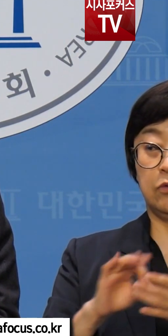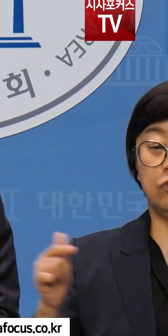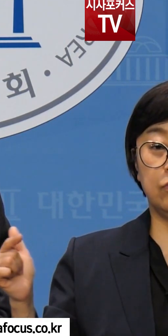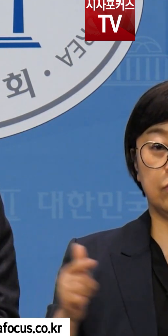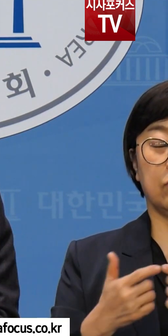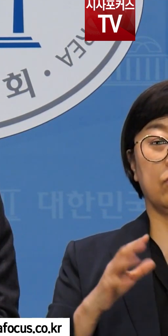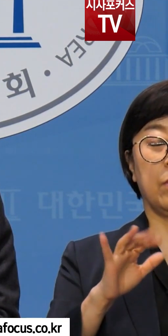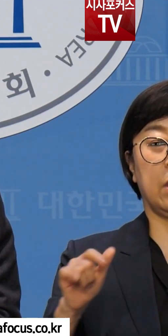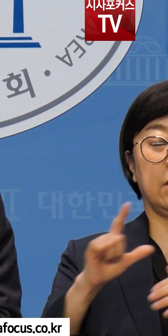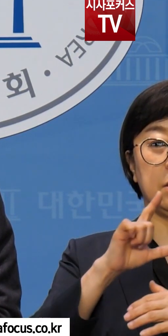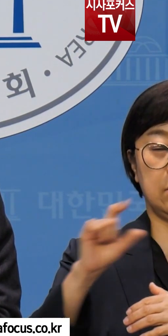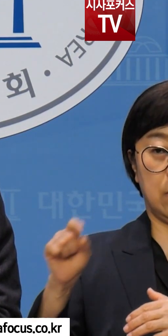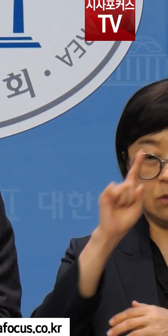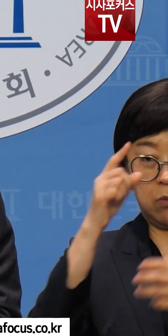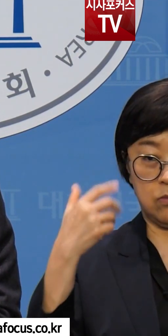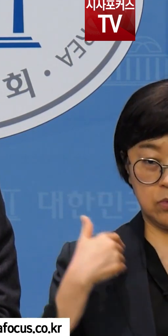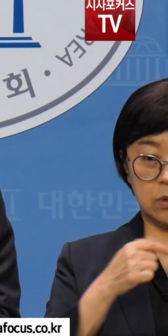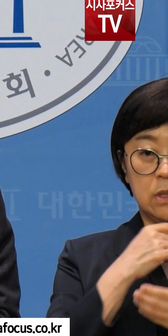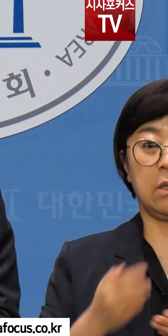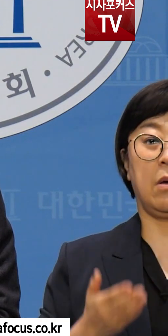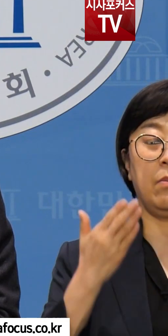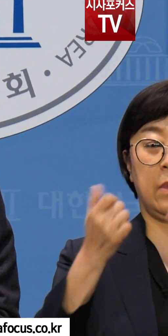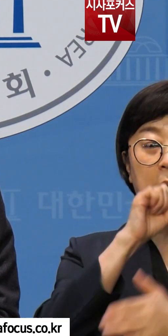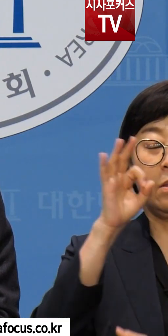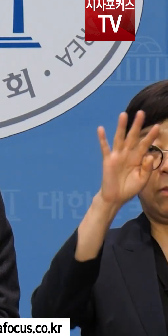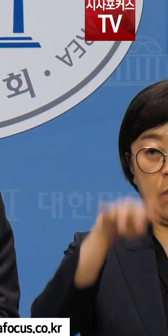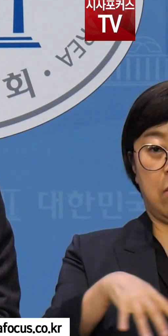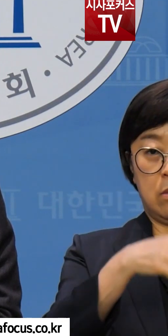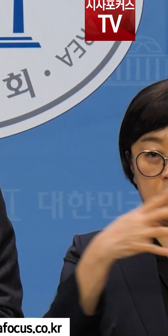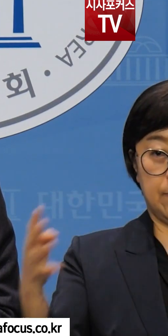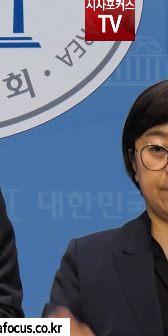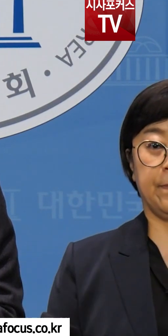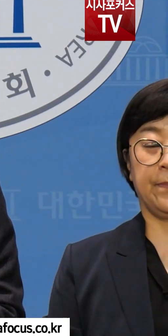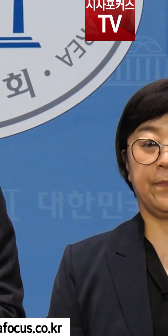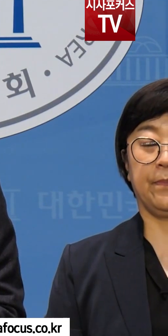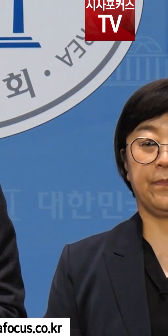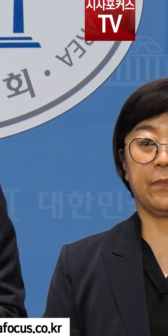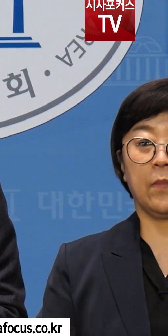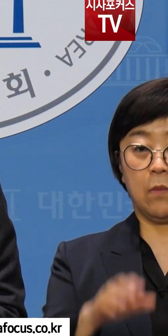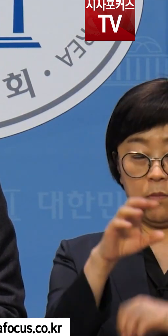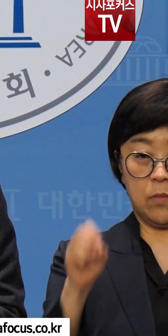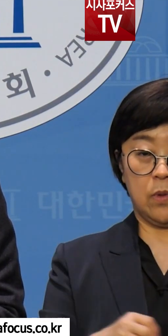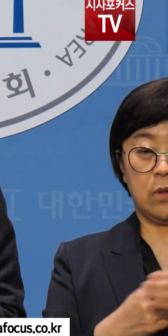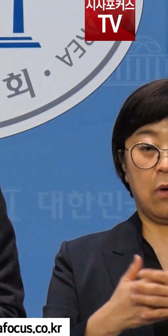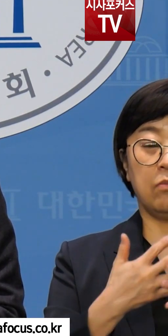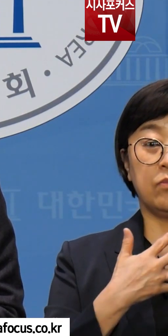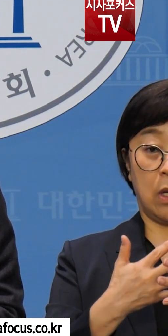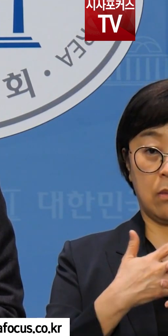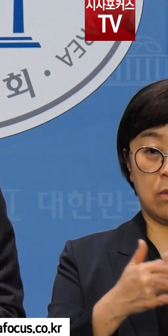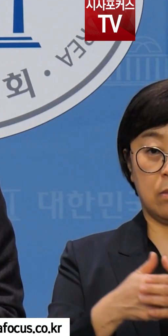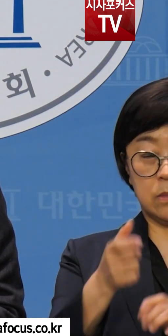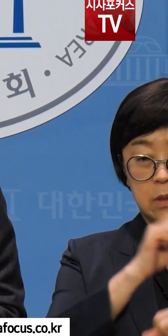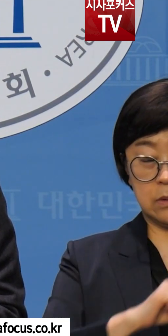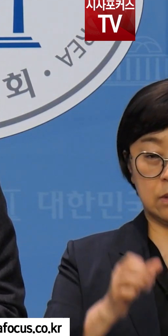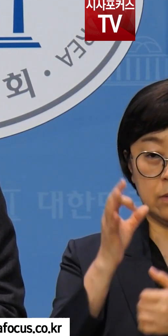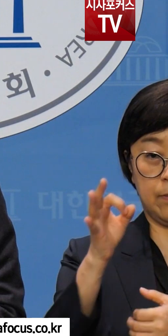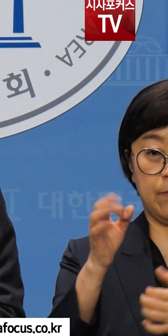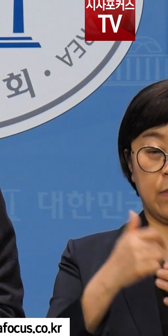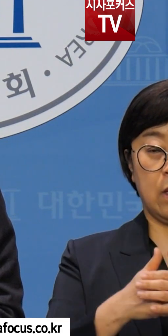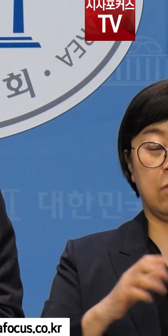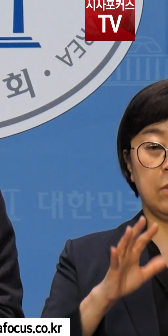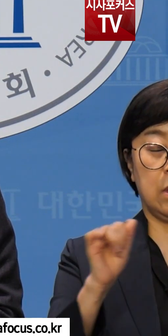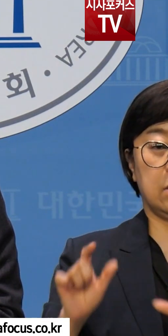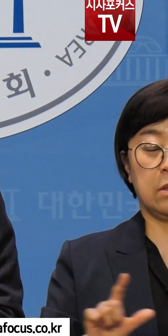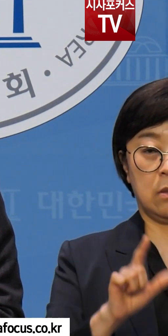국민과 지방정부를 희생시키는 그런 예산으로 평가할 수 있습니다. 오히려 불안 국면에서는 적극 재정으로